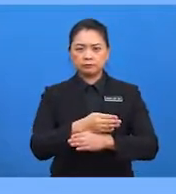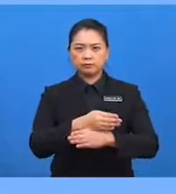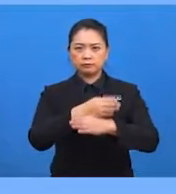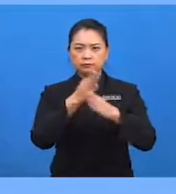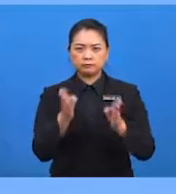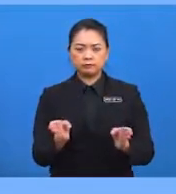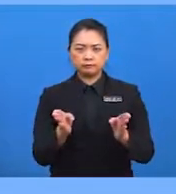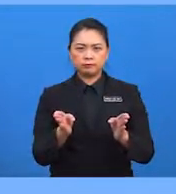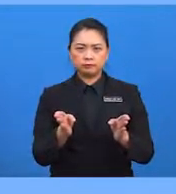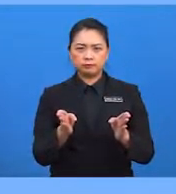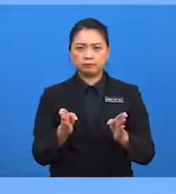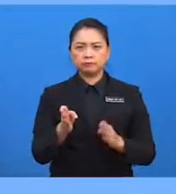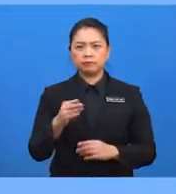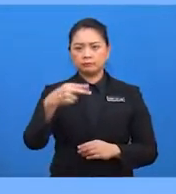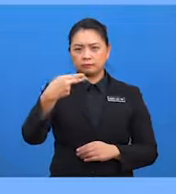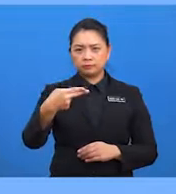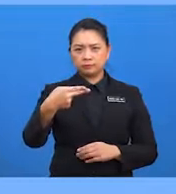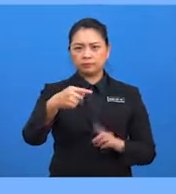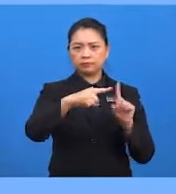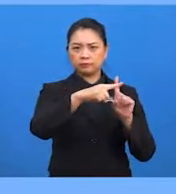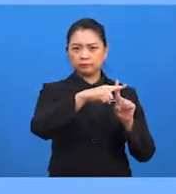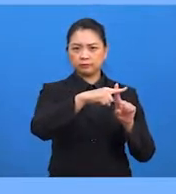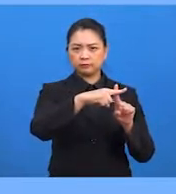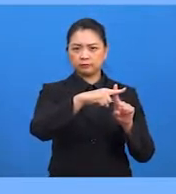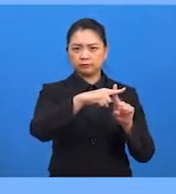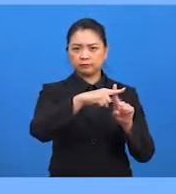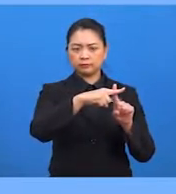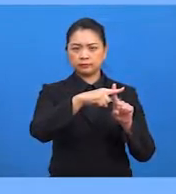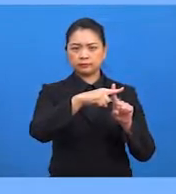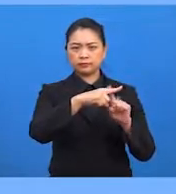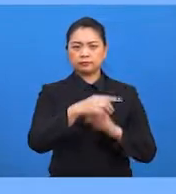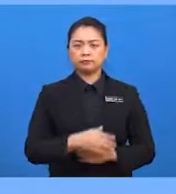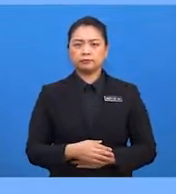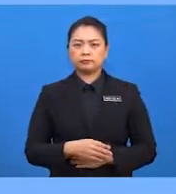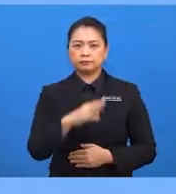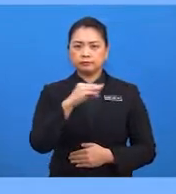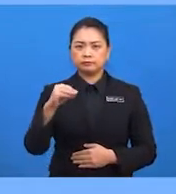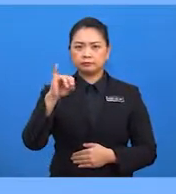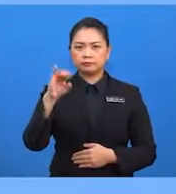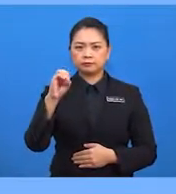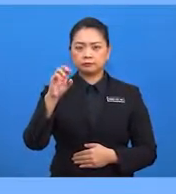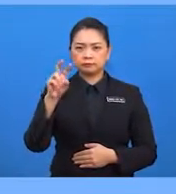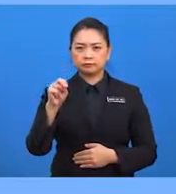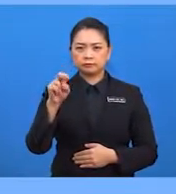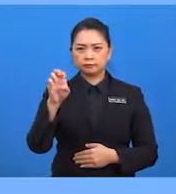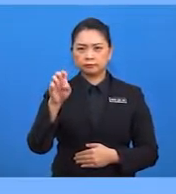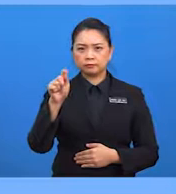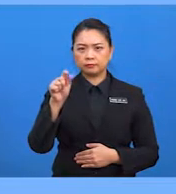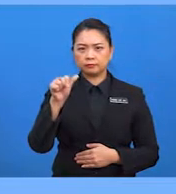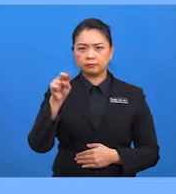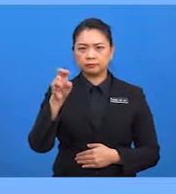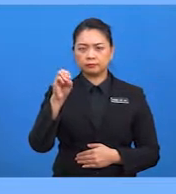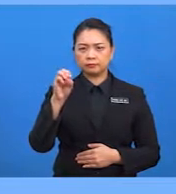CH3COOH yang membentuk ion hidrogen H positif dan ion etanoat